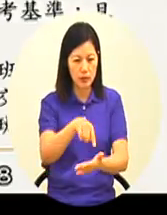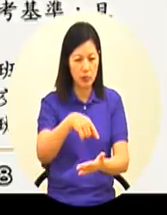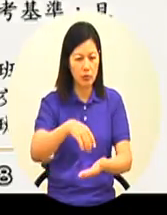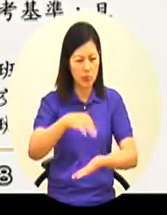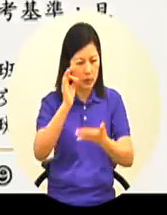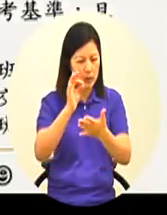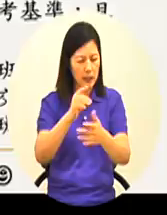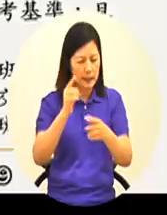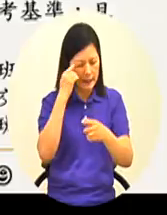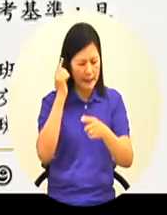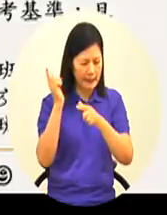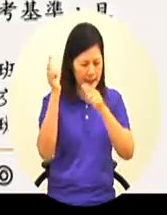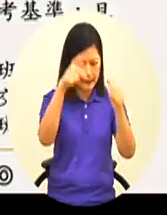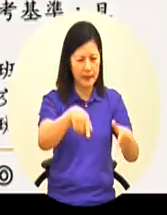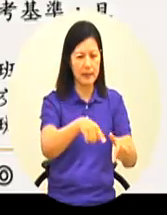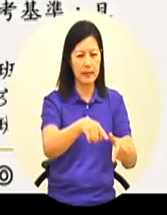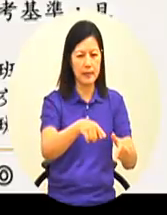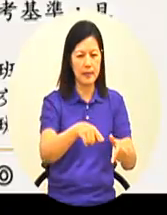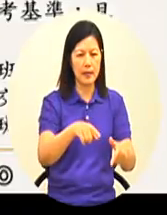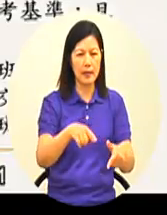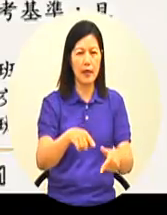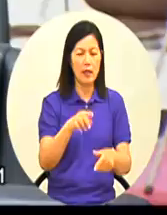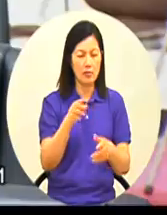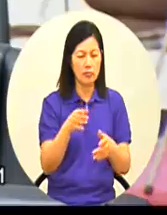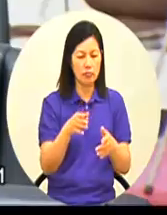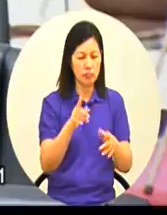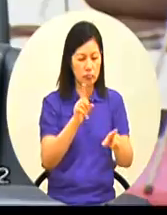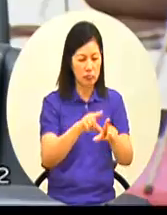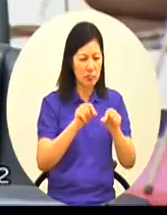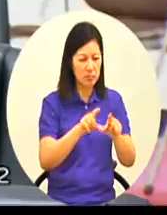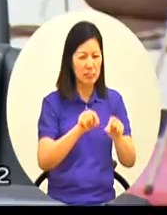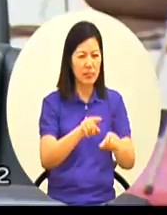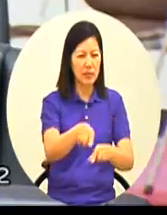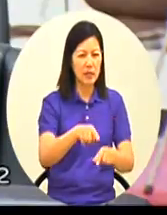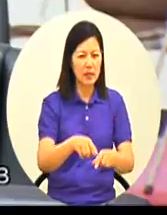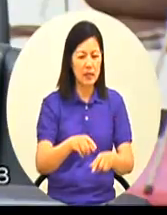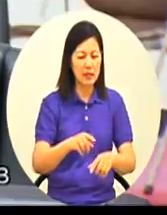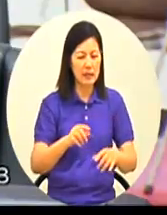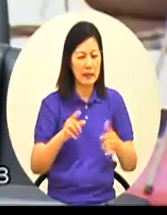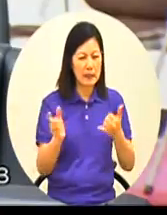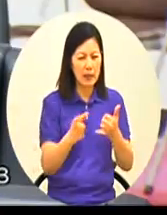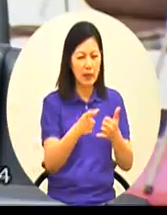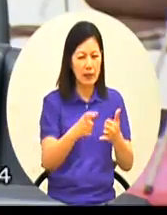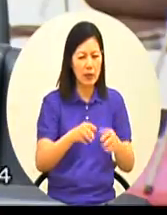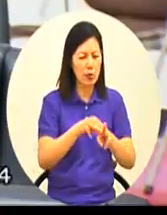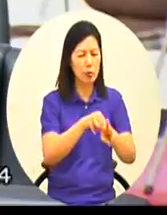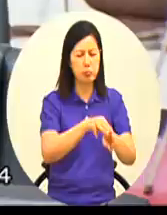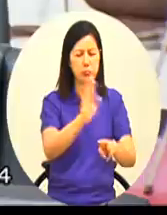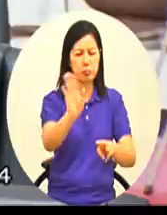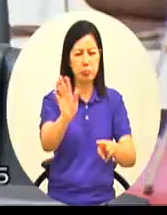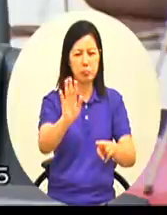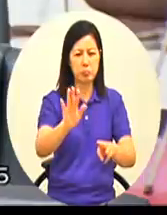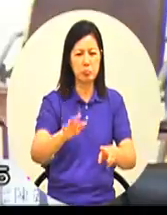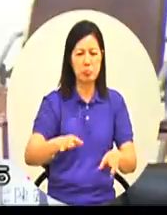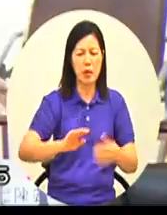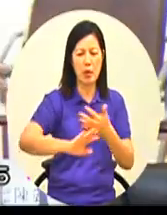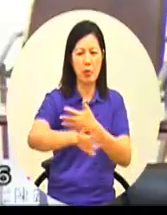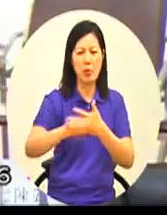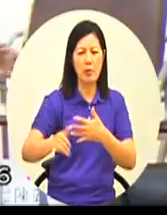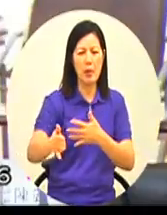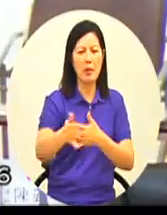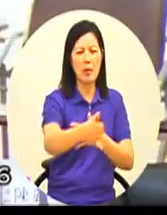一天为原则，不然的话刚好是台风天，我们都是宣导大家不要出门啊，不要在外面行